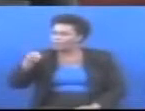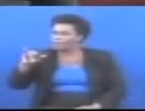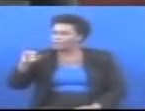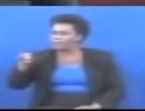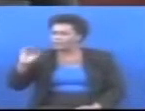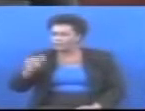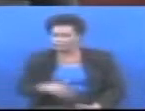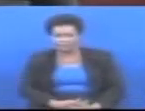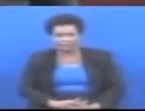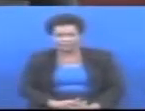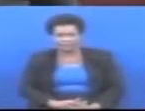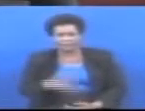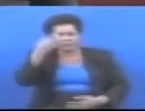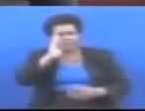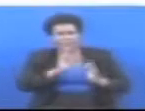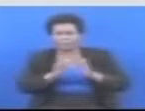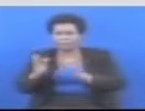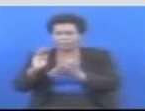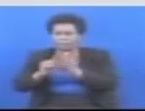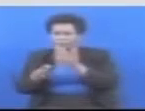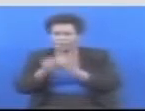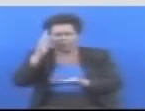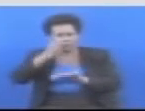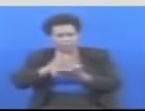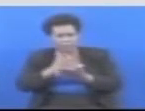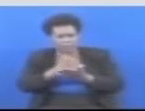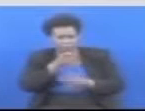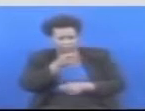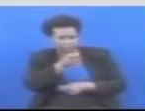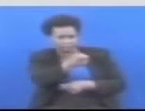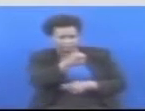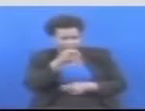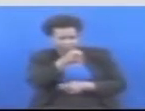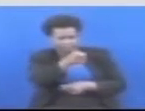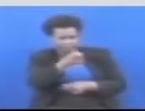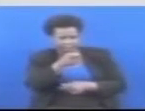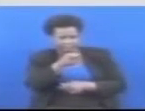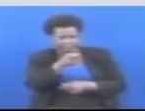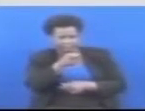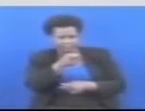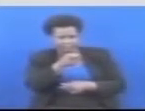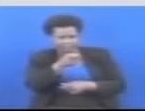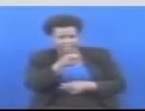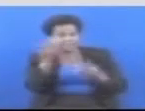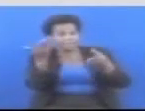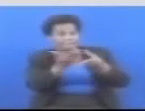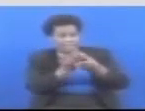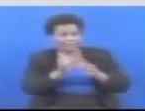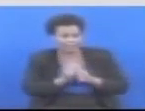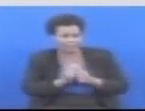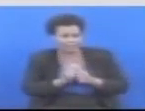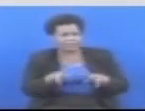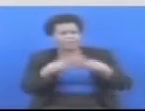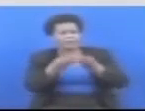Anauliza serikali ina mpango gani wa kuhakikisha kuwa ATM za benki zinawekewa mifumo inayokidhi mahitaji ya watu wenye ulemavu. Swali